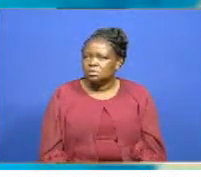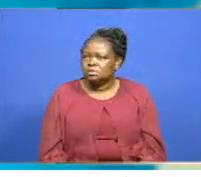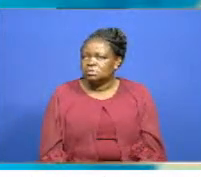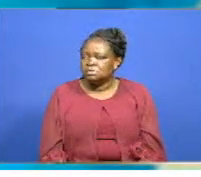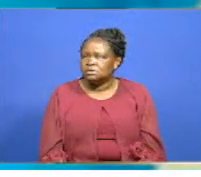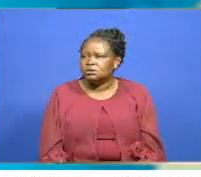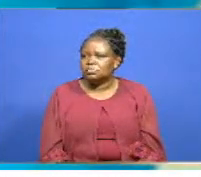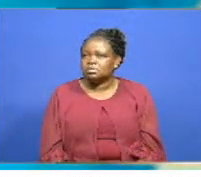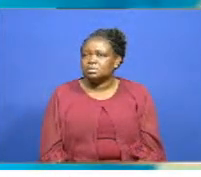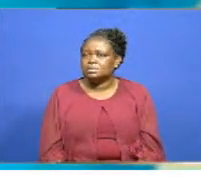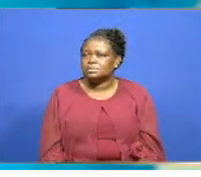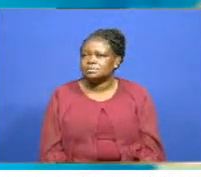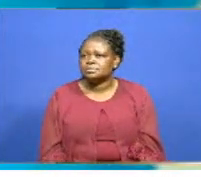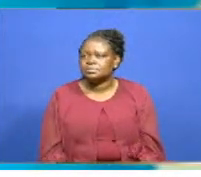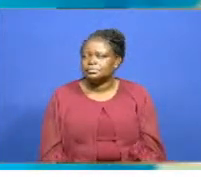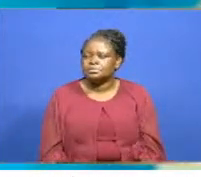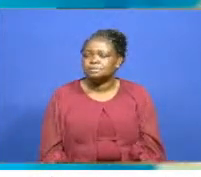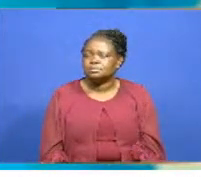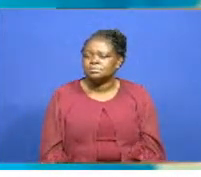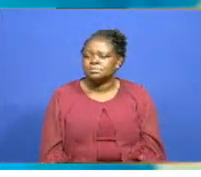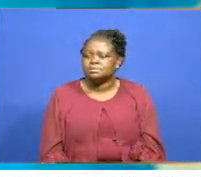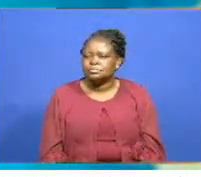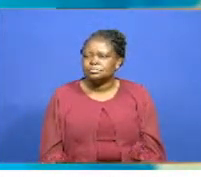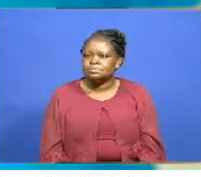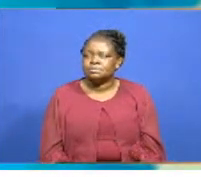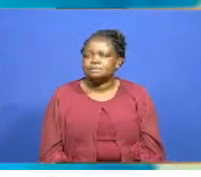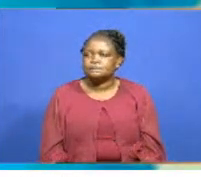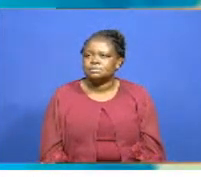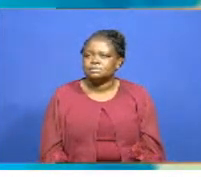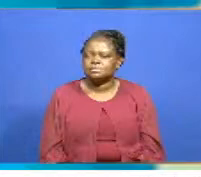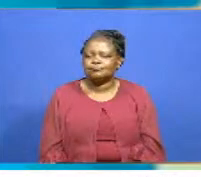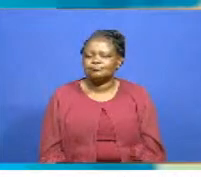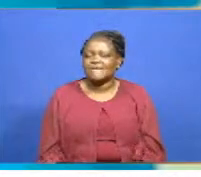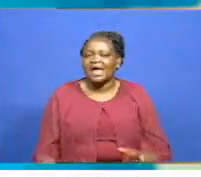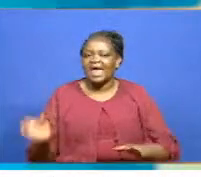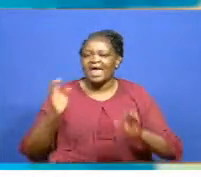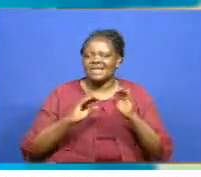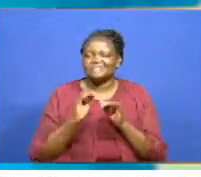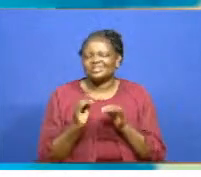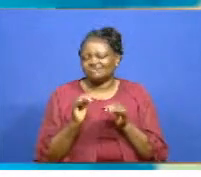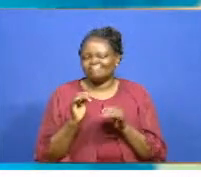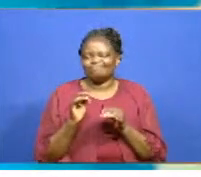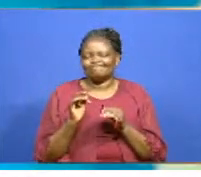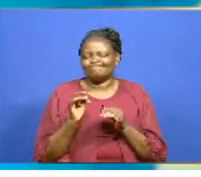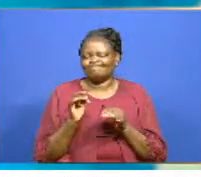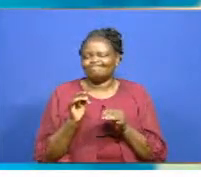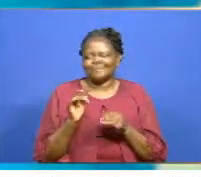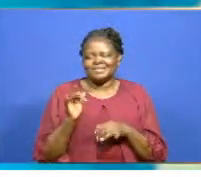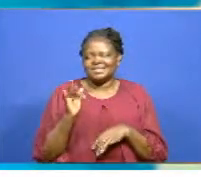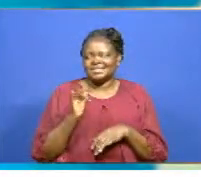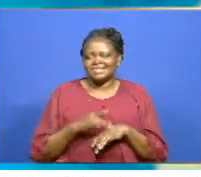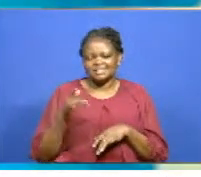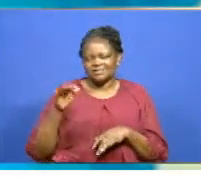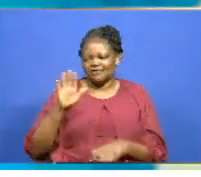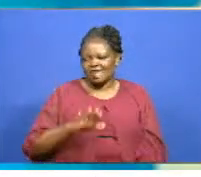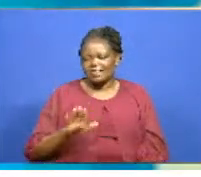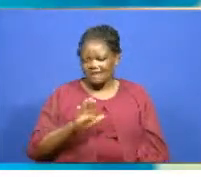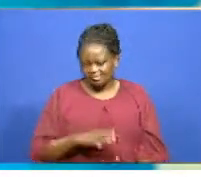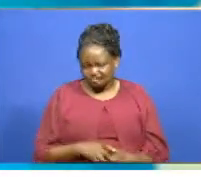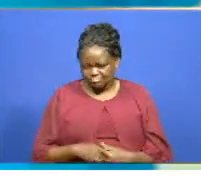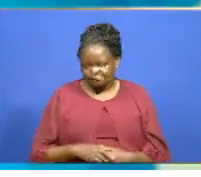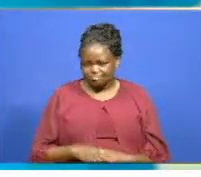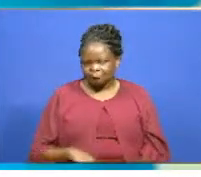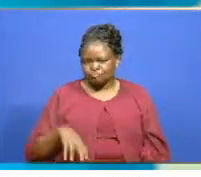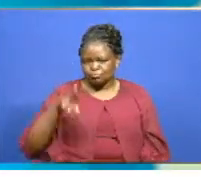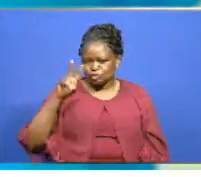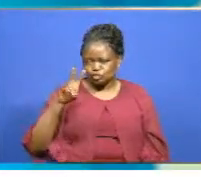la uchaguzi limekuwa swala ambalo limekuwa likiibua hisia mseto sana, na tuliona